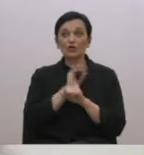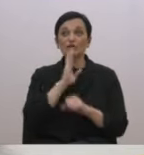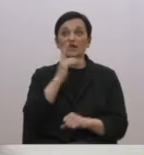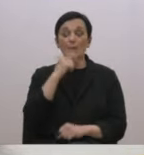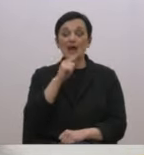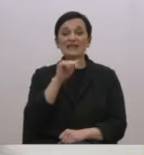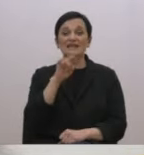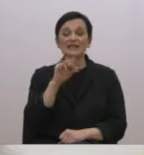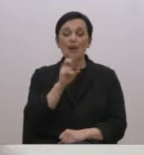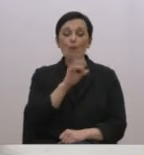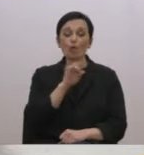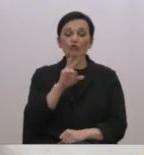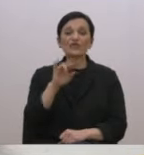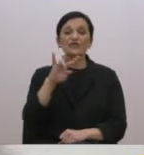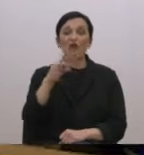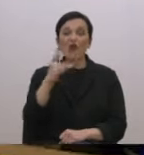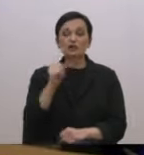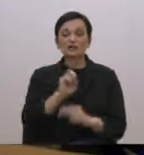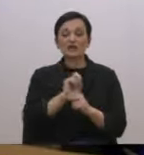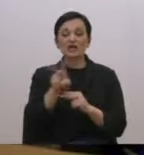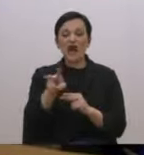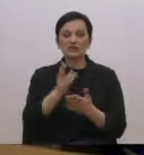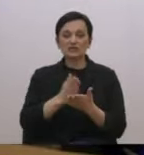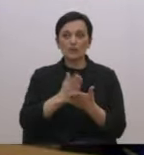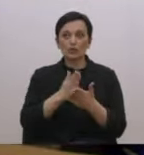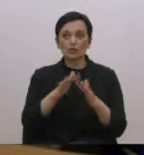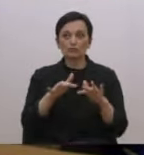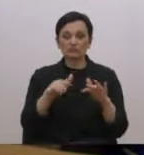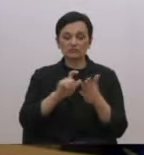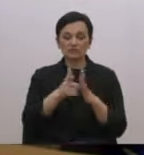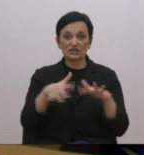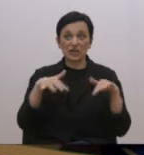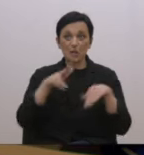თინა ბოკუჩავა და ანა ნაცუშვილი გაძევებული არიან დარბაზიდან.